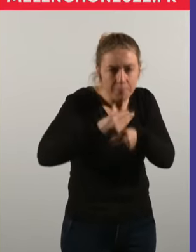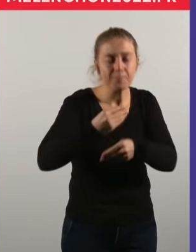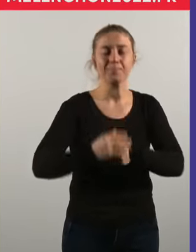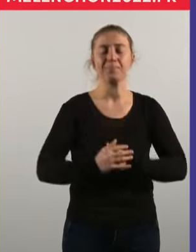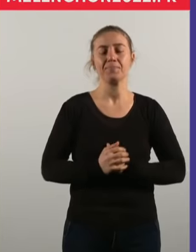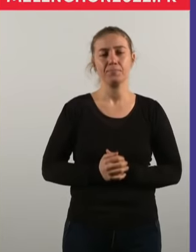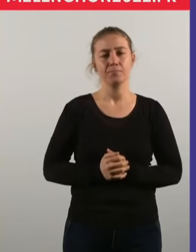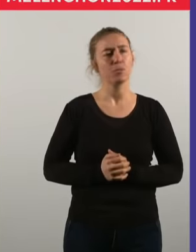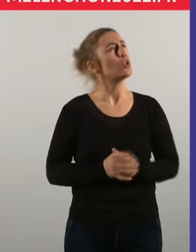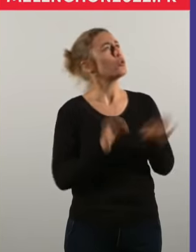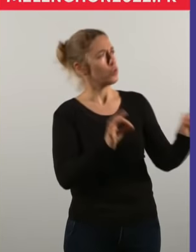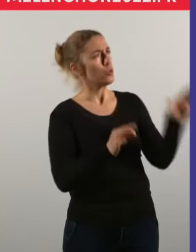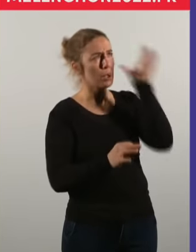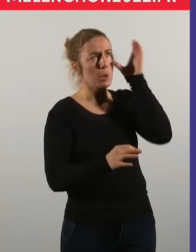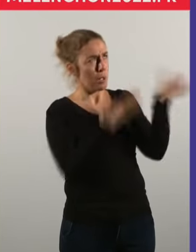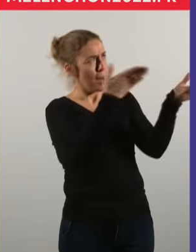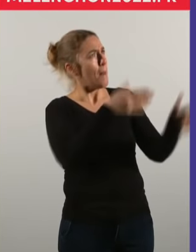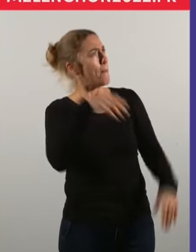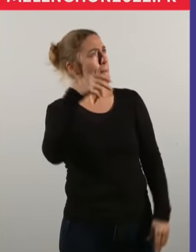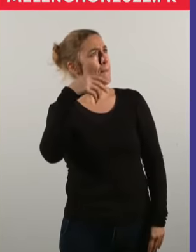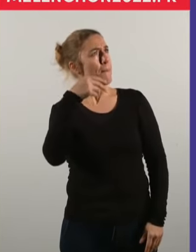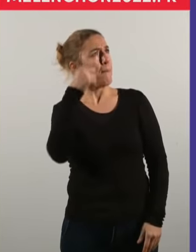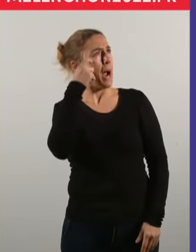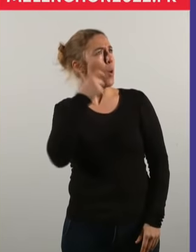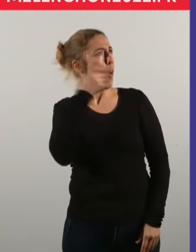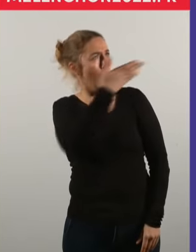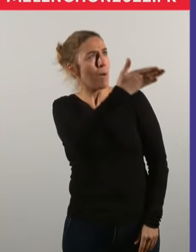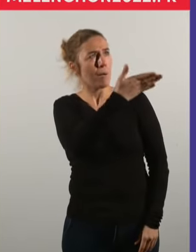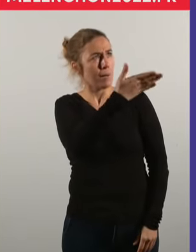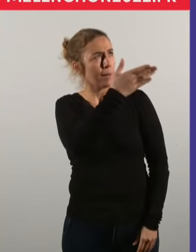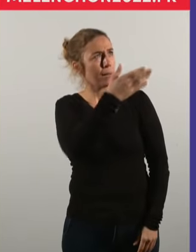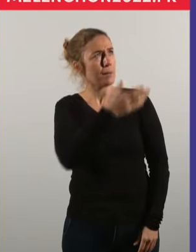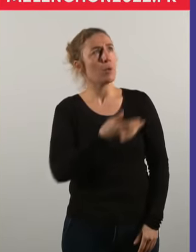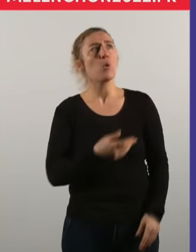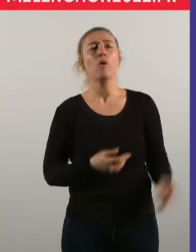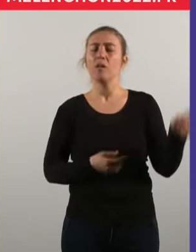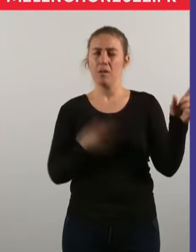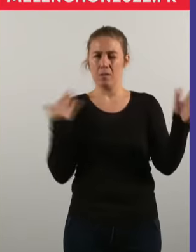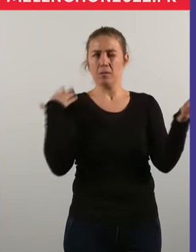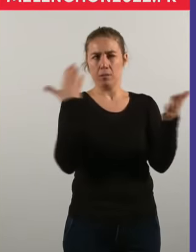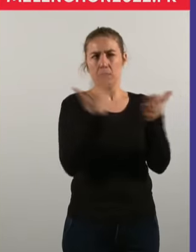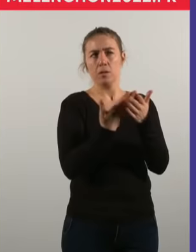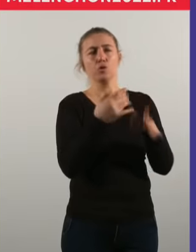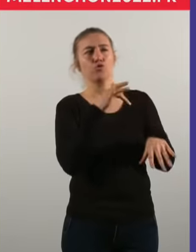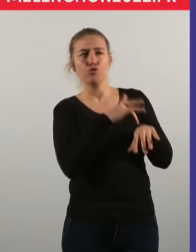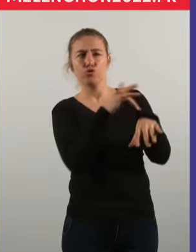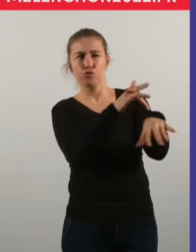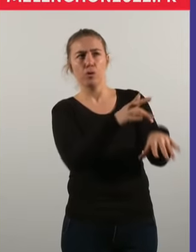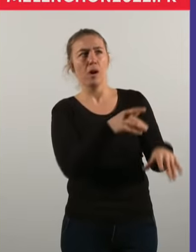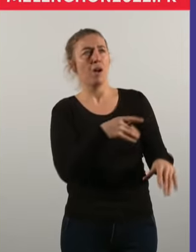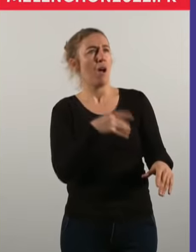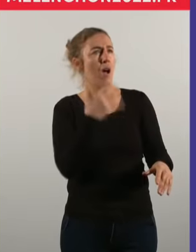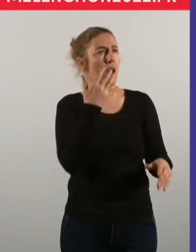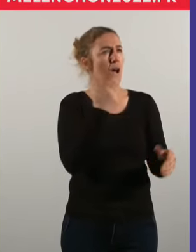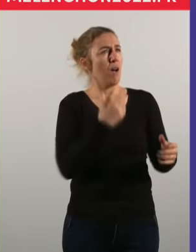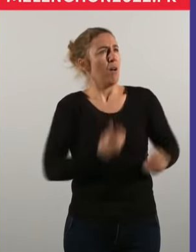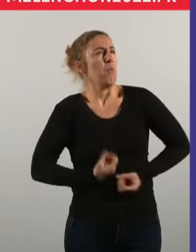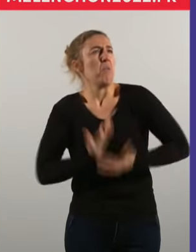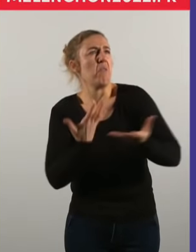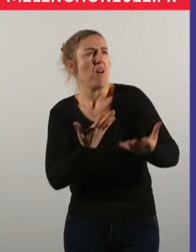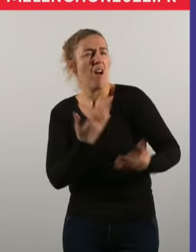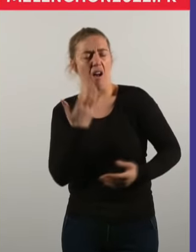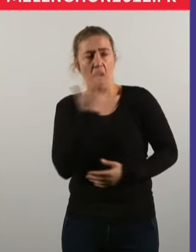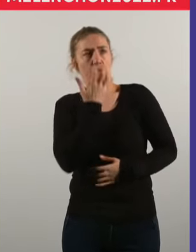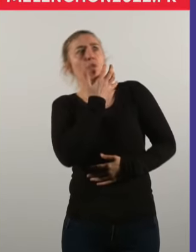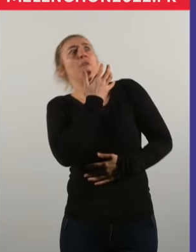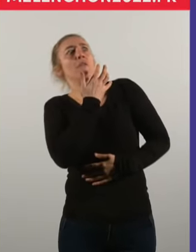Oui, monsieur Macron, qui avait été encore assez odieux pour aller dire qu'on ne pouvait pas continuer un